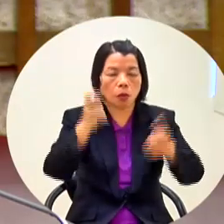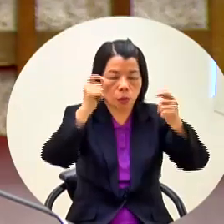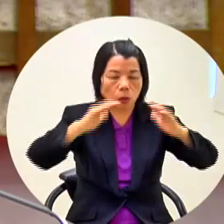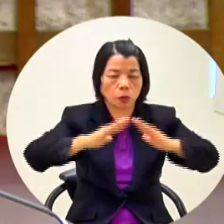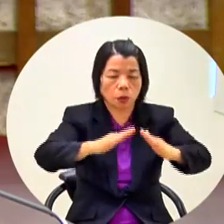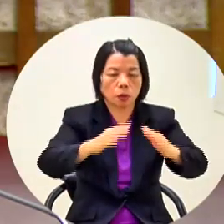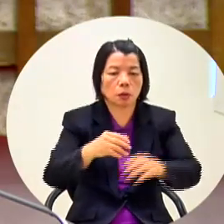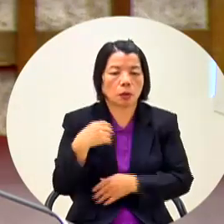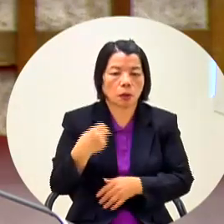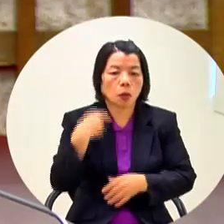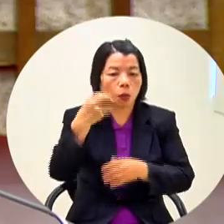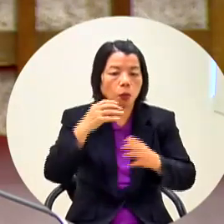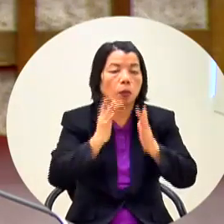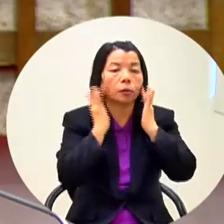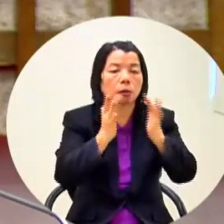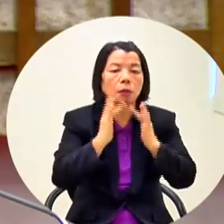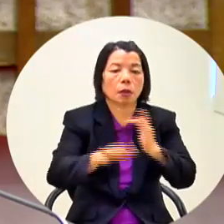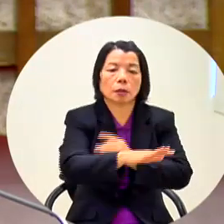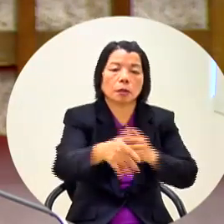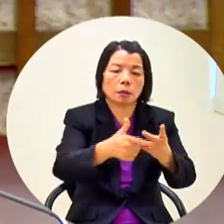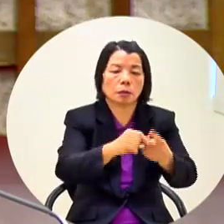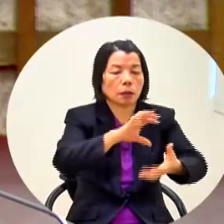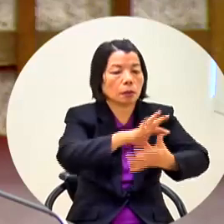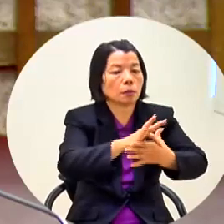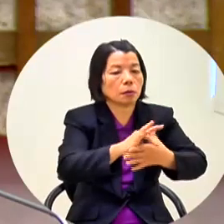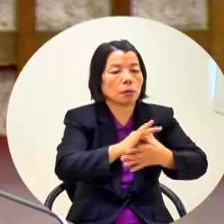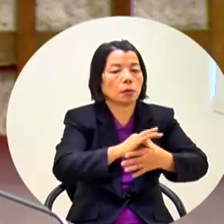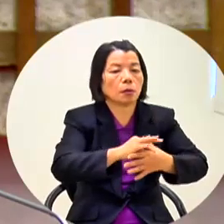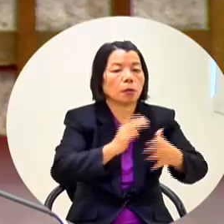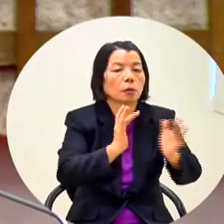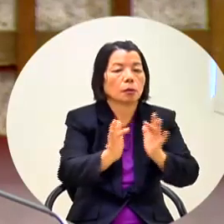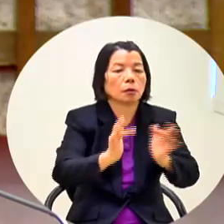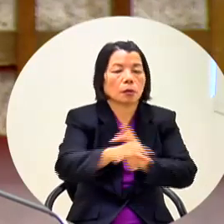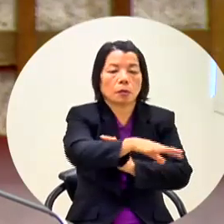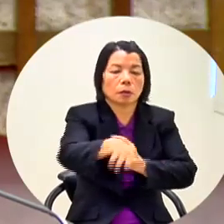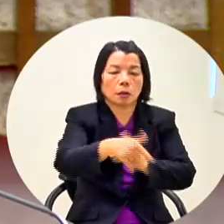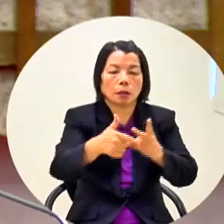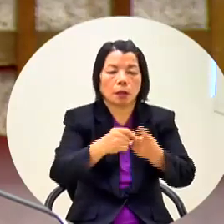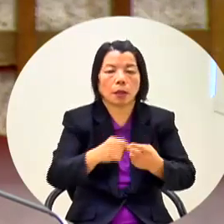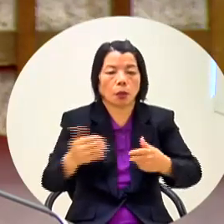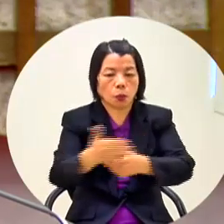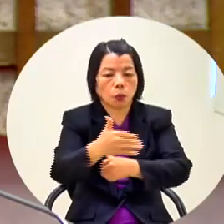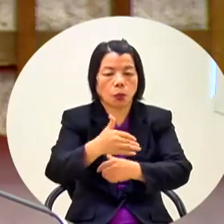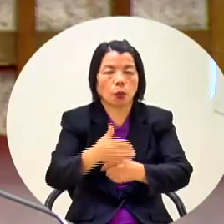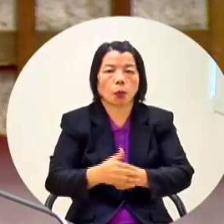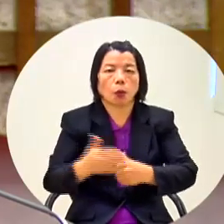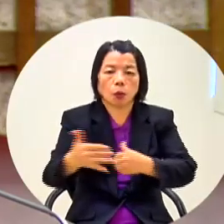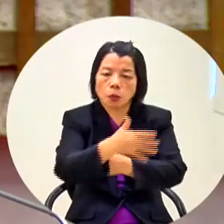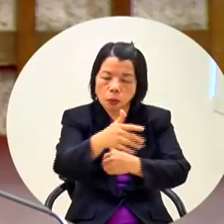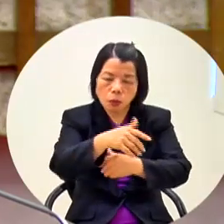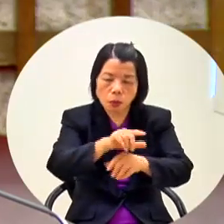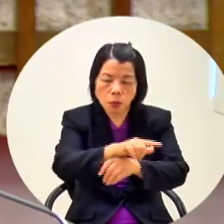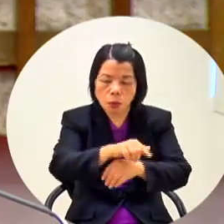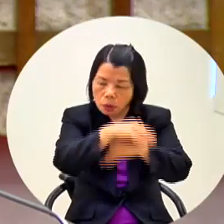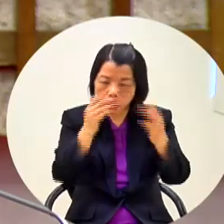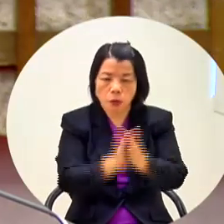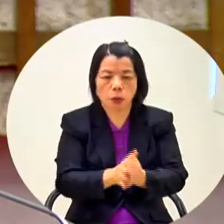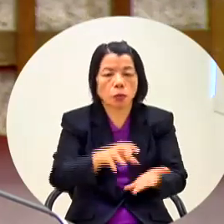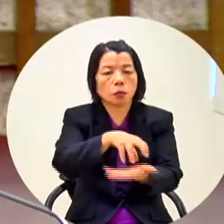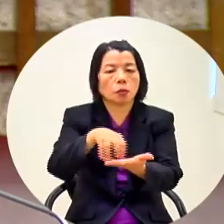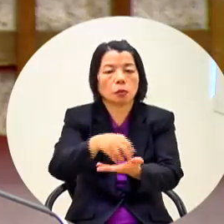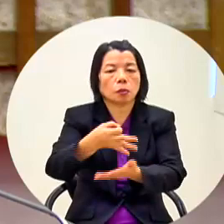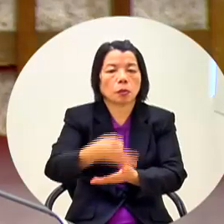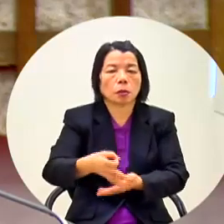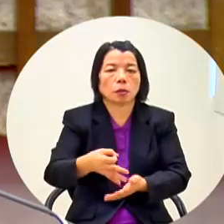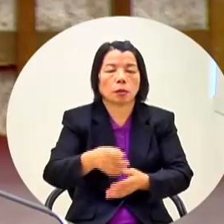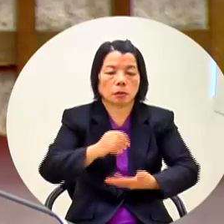果菜市场、肉品市场，还有渔产市场。这方面的手续费呢，是不是建议中